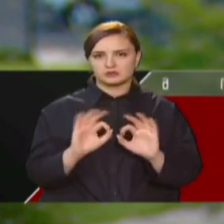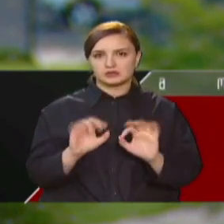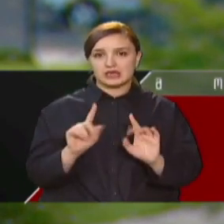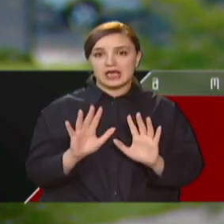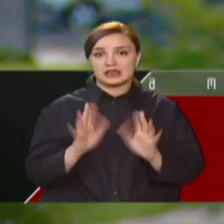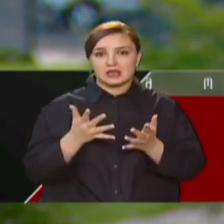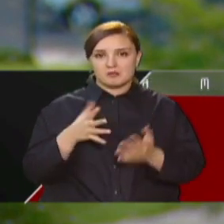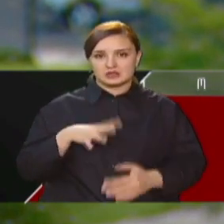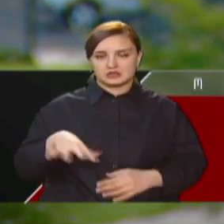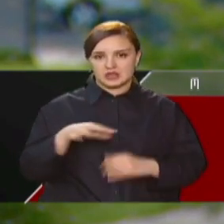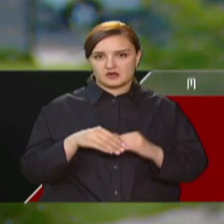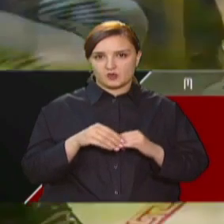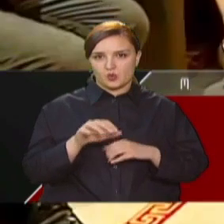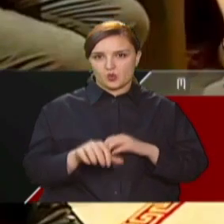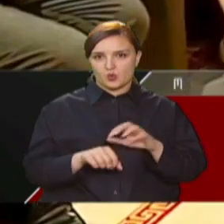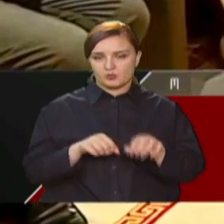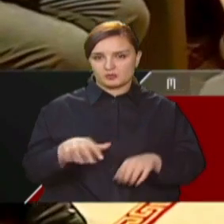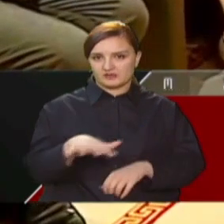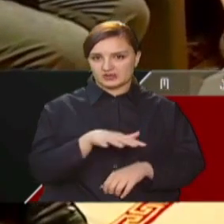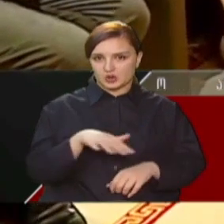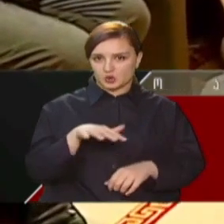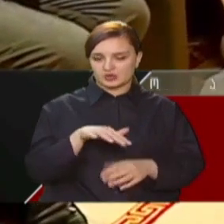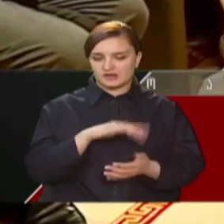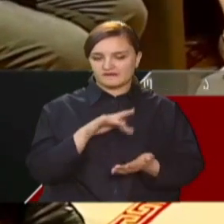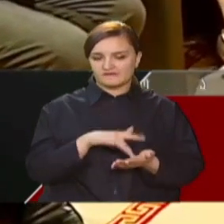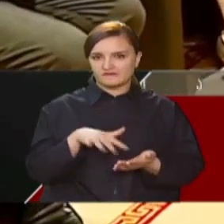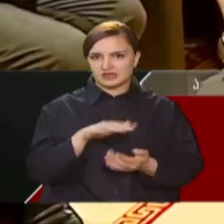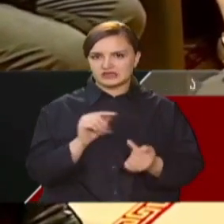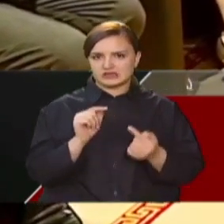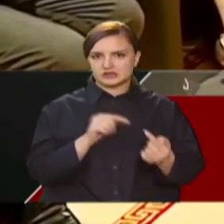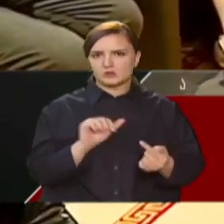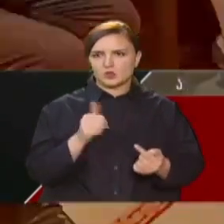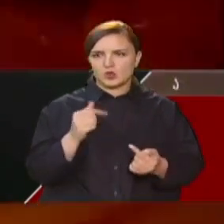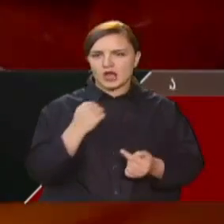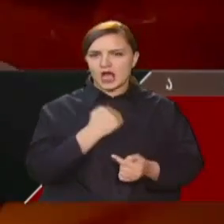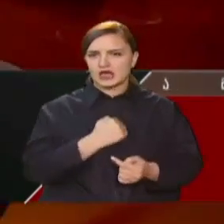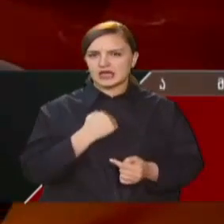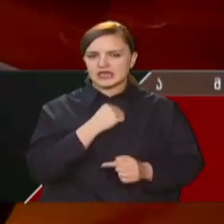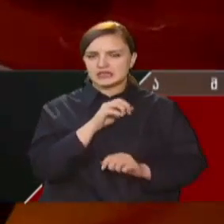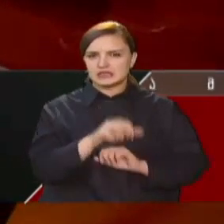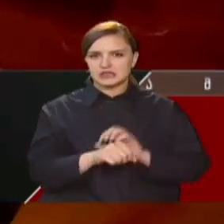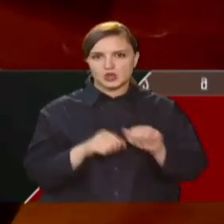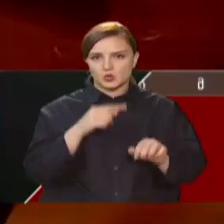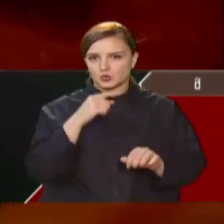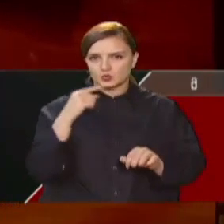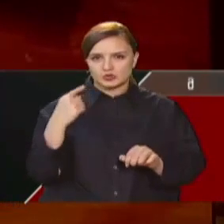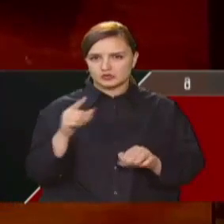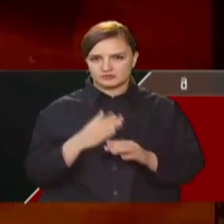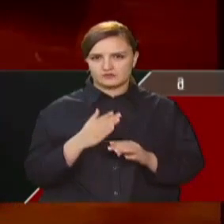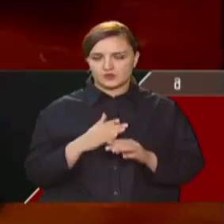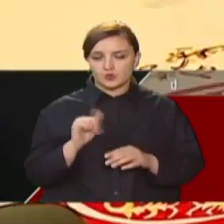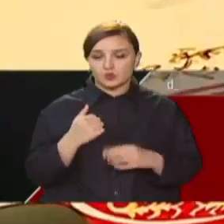ხდება საქართველოს ოკუპირებულ ტერიტორიებზე ქვეყნის წინააღმდეგ, თუ როგორ აგრესიულ პოლიტიკას ატარებს რუსეთი და